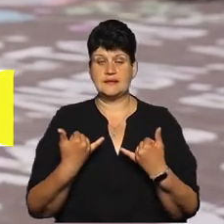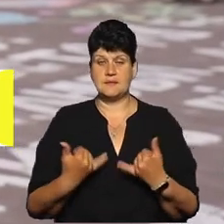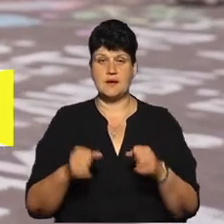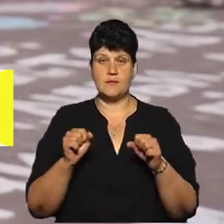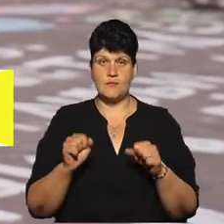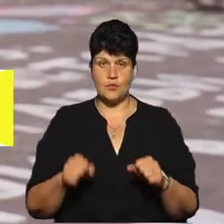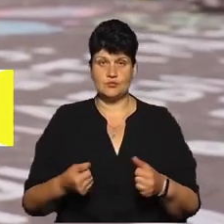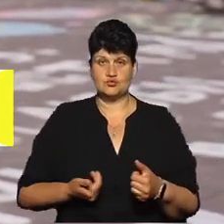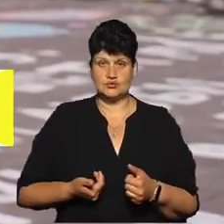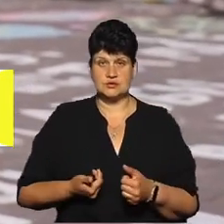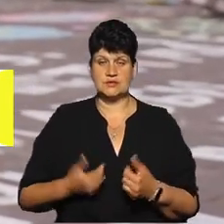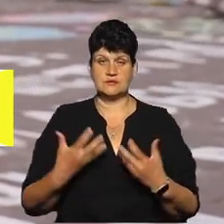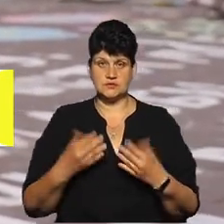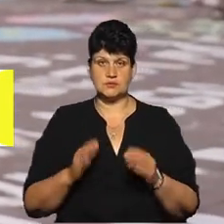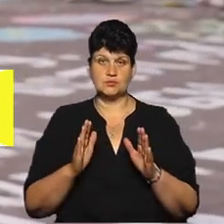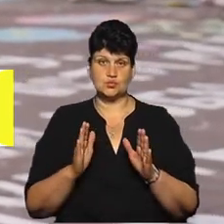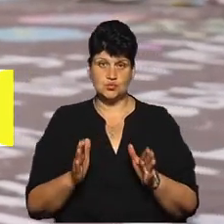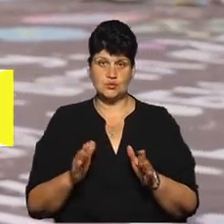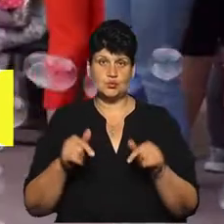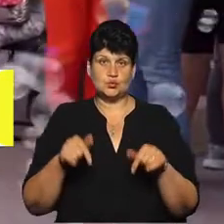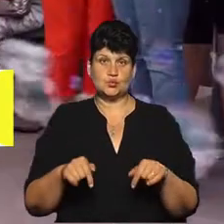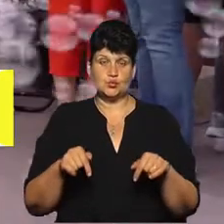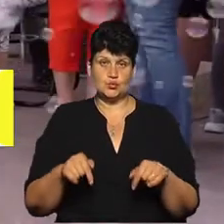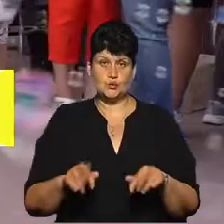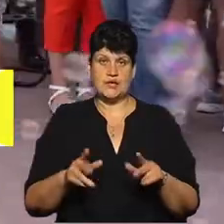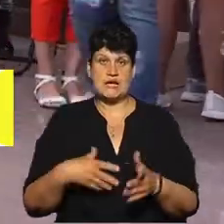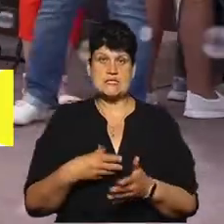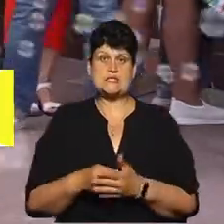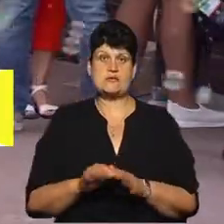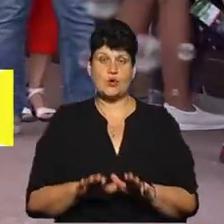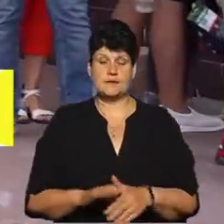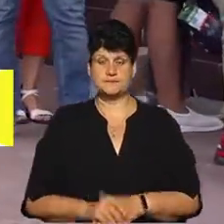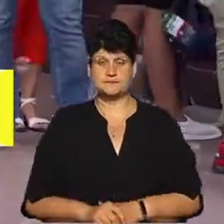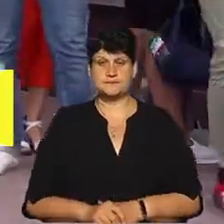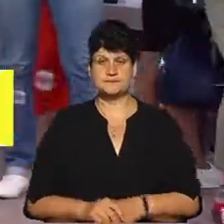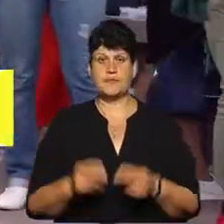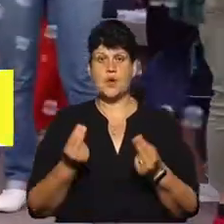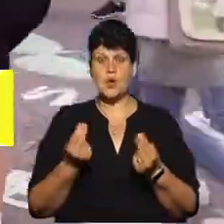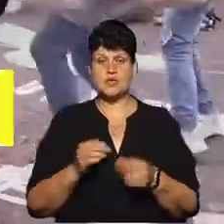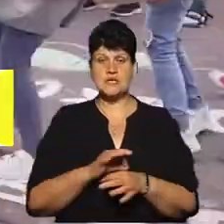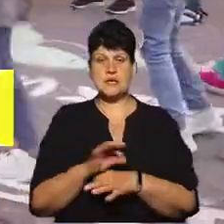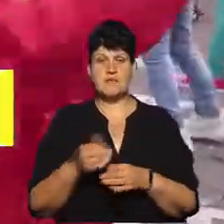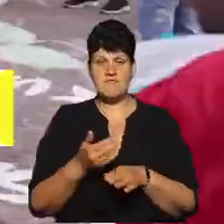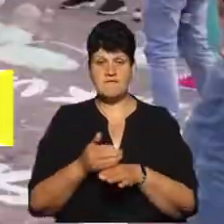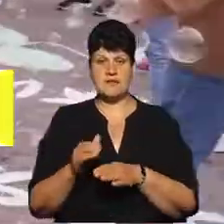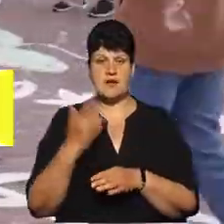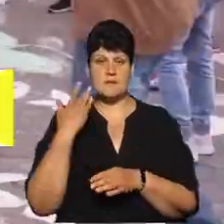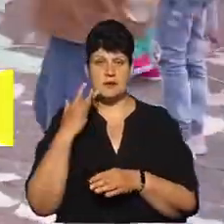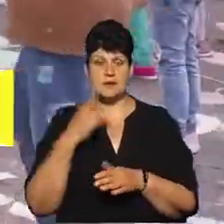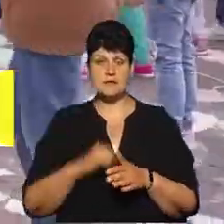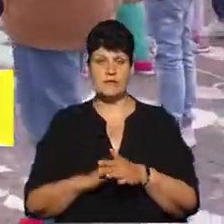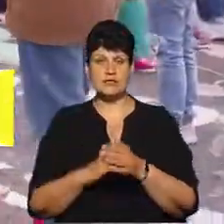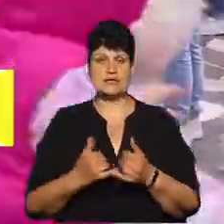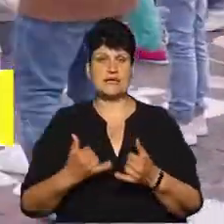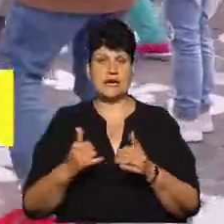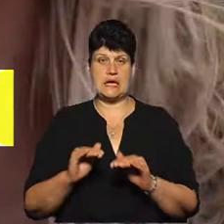вже бути вже тут, як свої. Гроші на проєкт виділив американський фонд для дітей. Це 40 тисяч